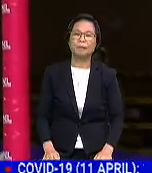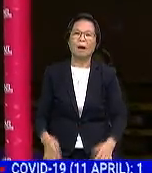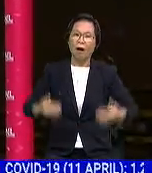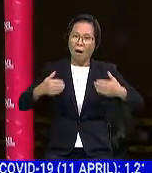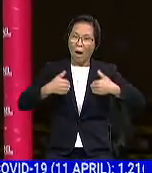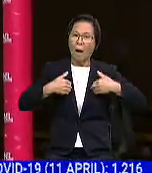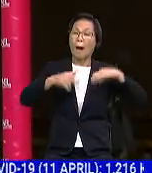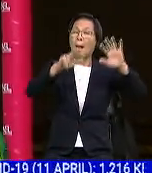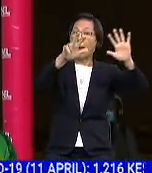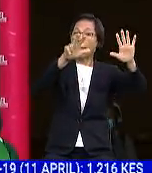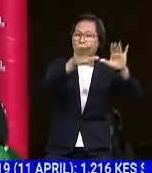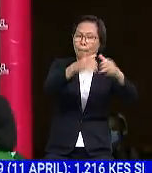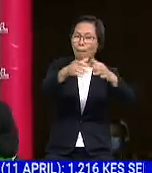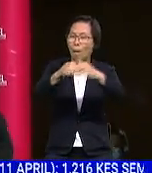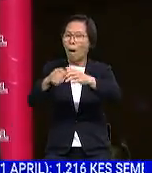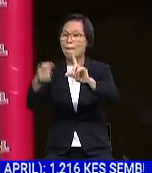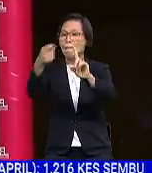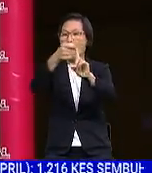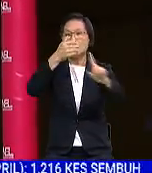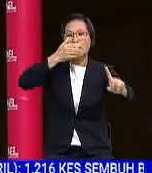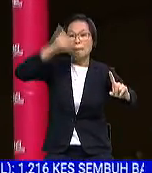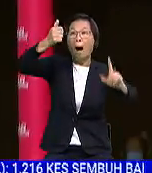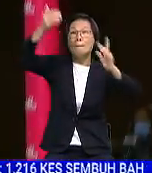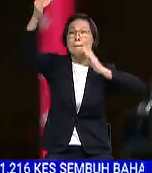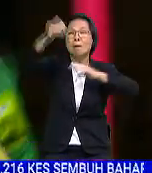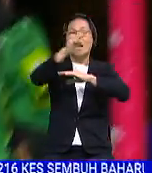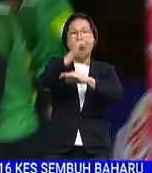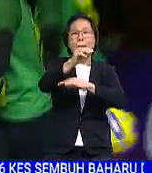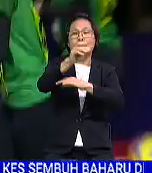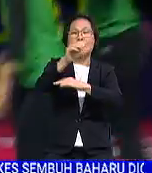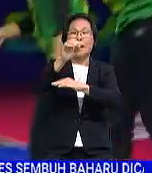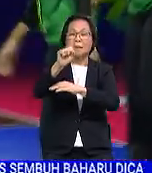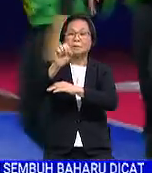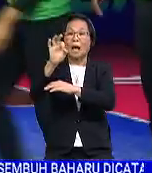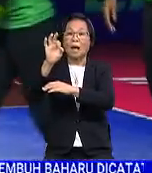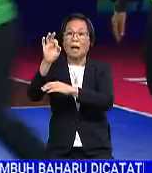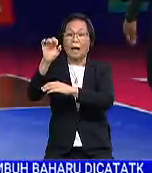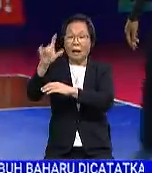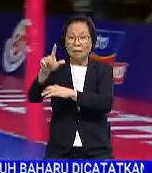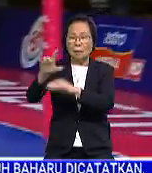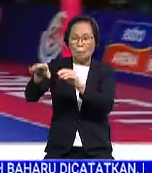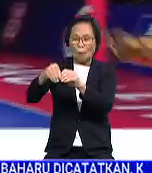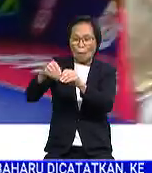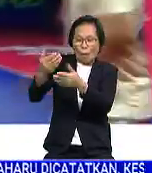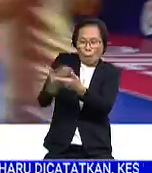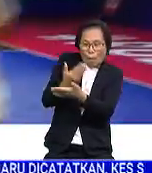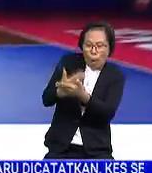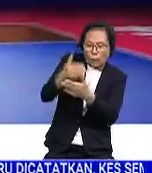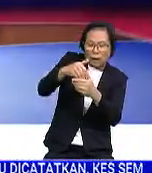Terdiri daripada 8 pasukan bola jaring terbaik negara, NSL menambah pembaharuan dalam kejohanan acara